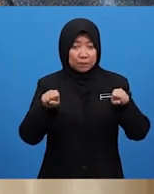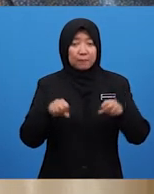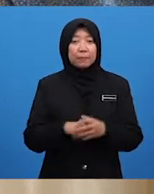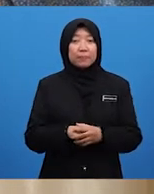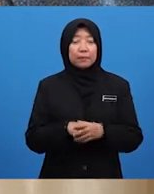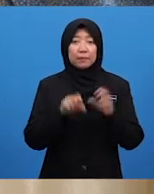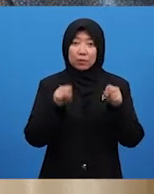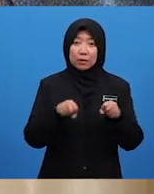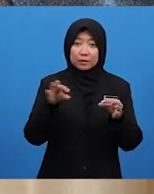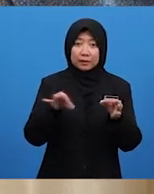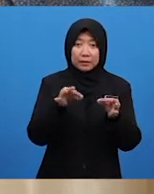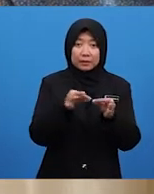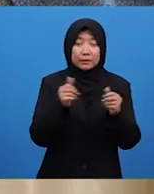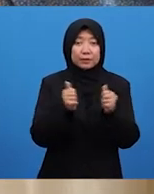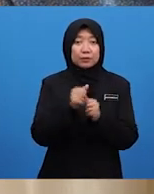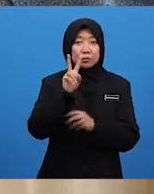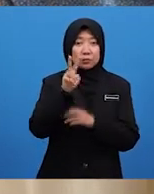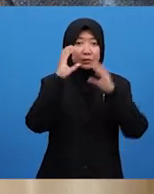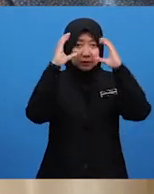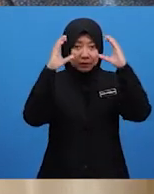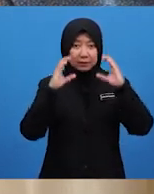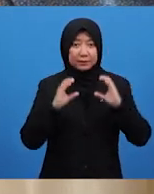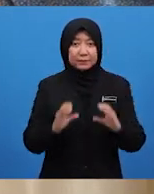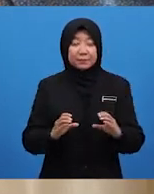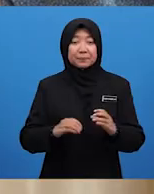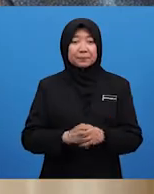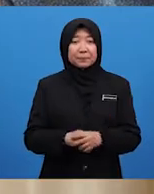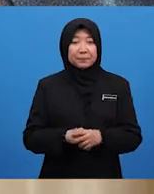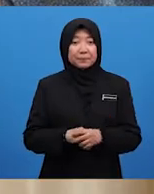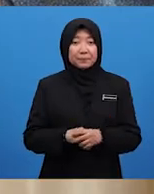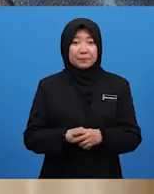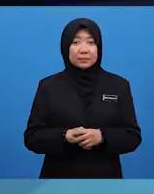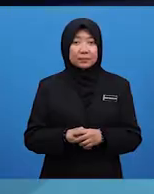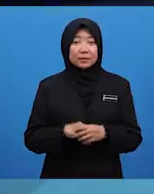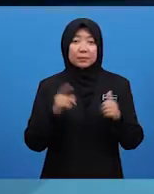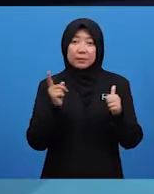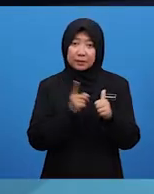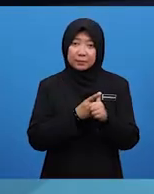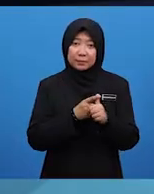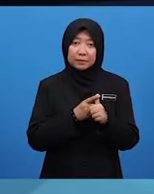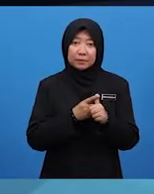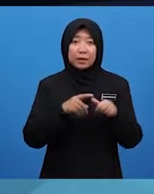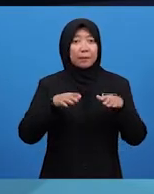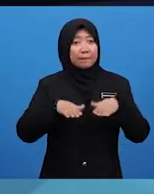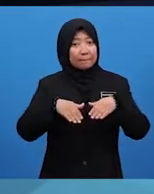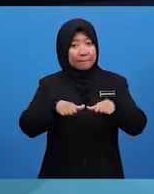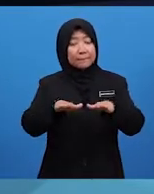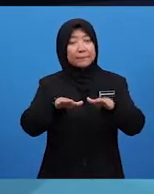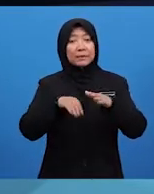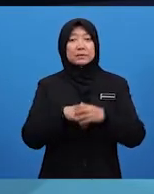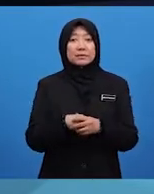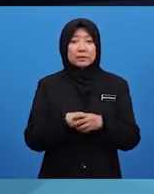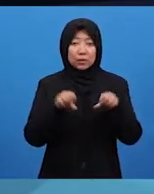boleh dijahit dengan 2 cara. 1. Dijahit menggunakan